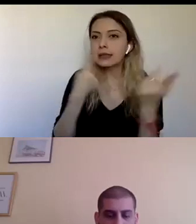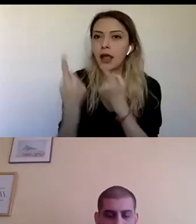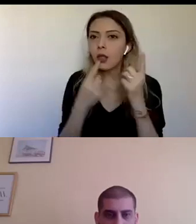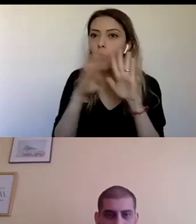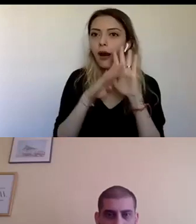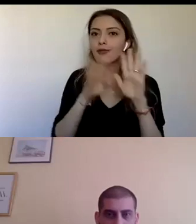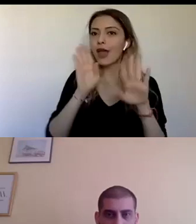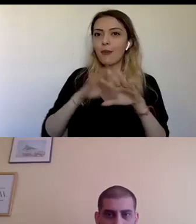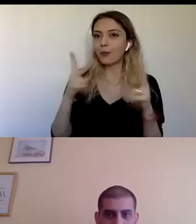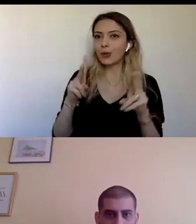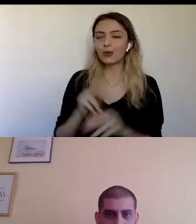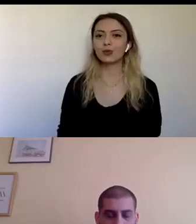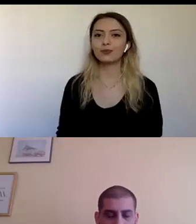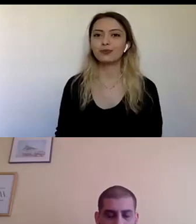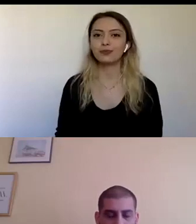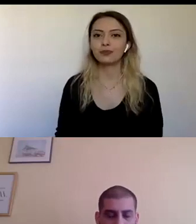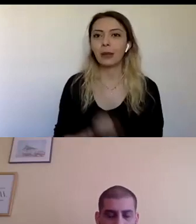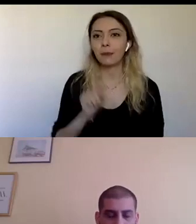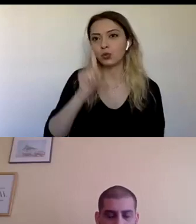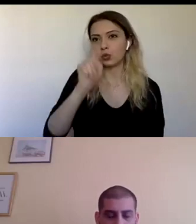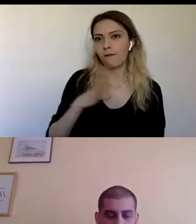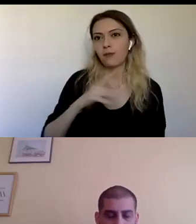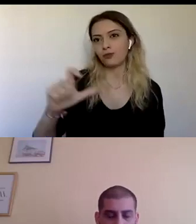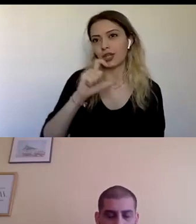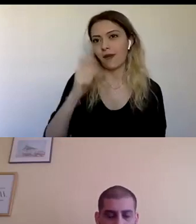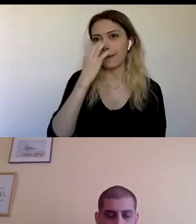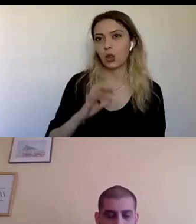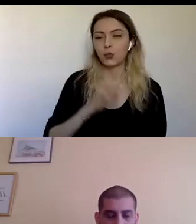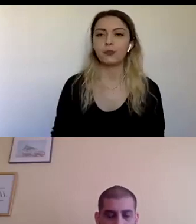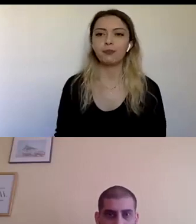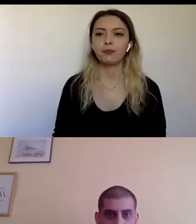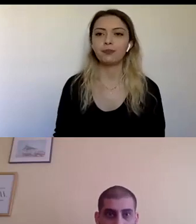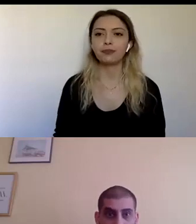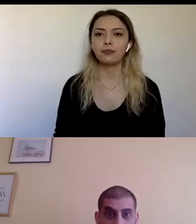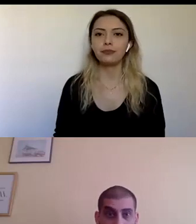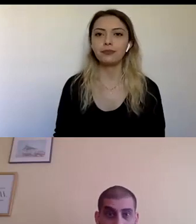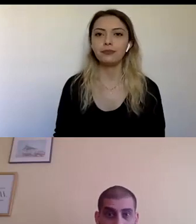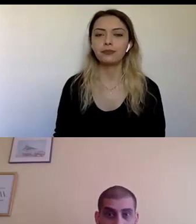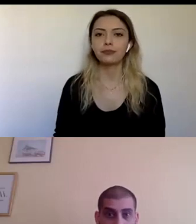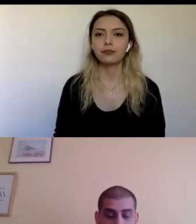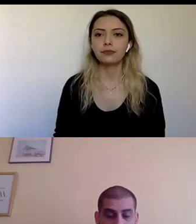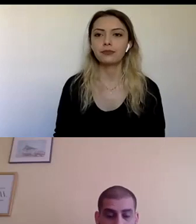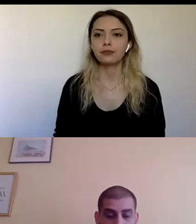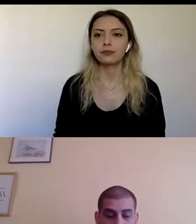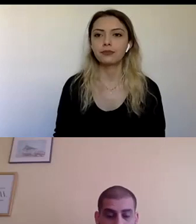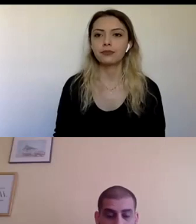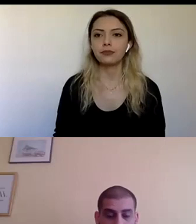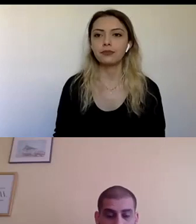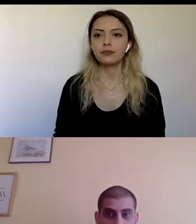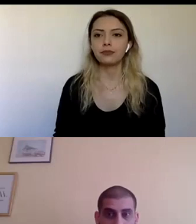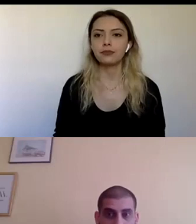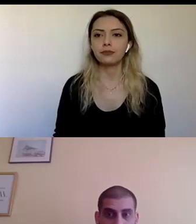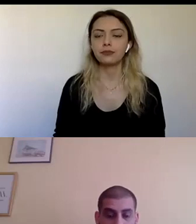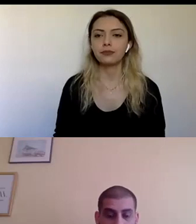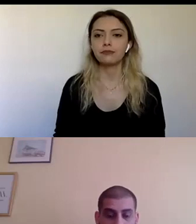kapatmadan yine browser'a girebiliyoruz bu arada. Orada size iki tane yanlış hatırlamıyorsam alan var, iki ya da üç tane.